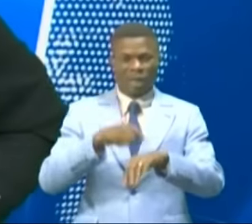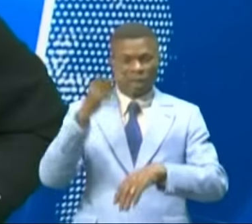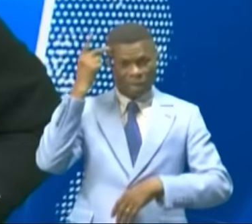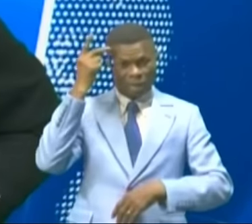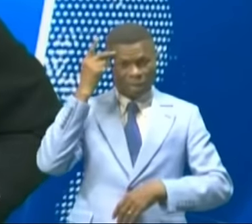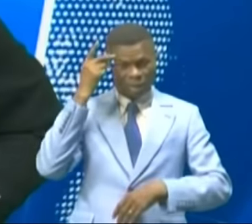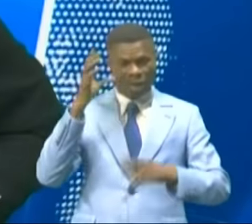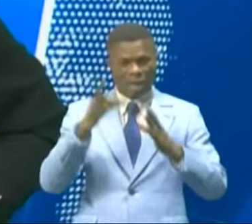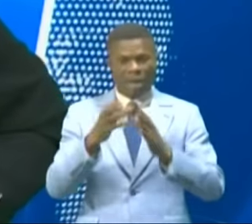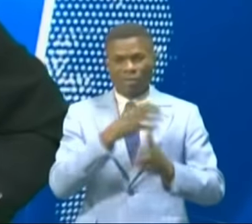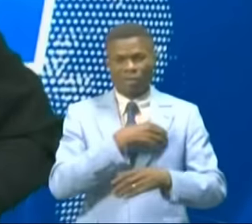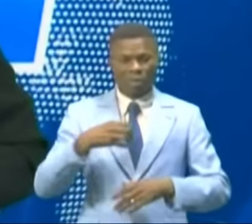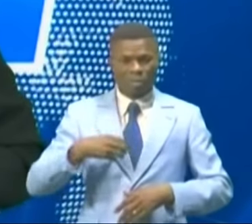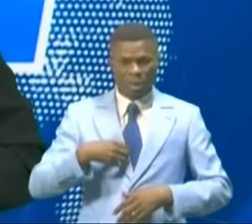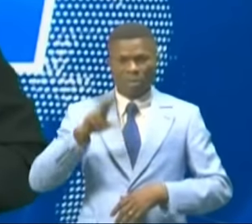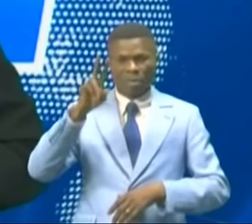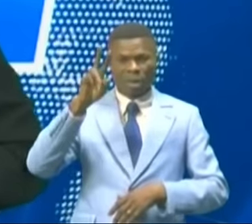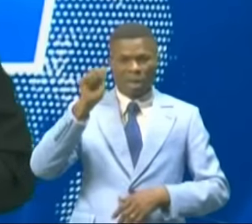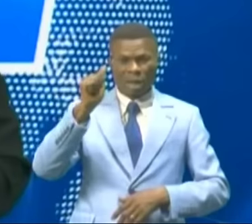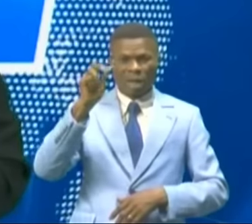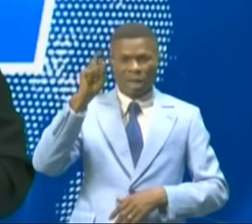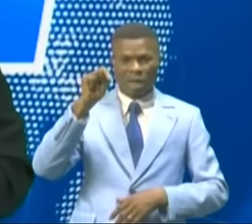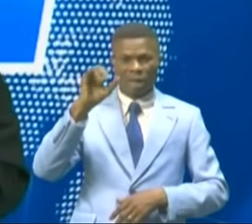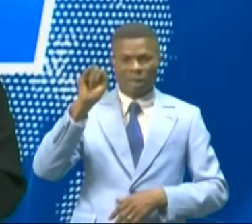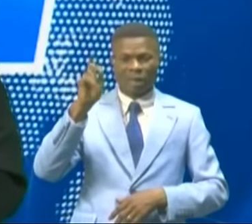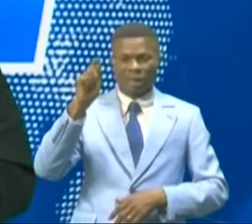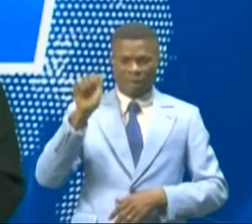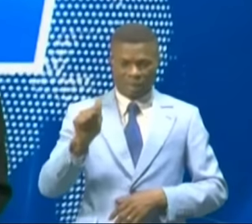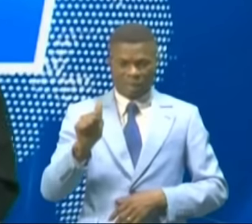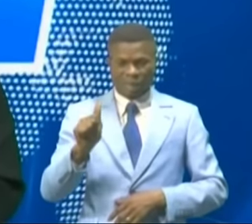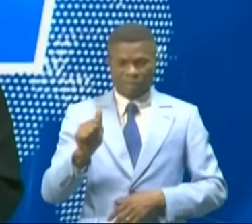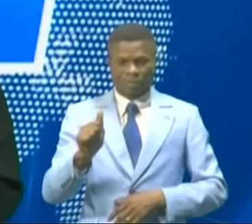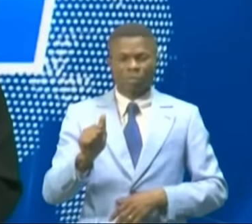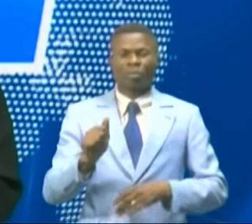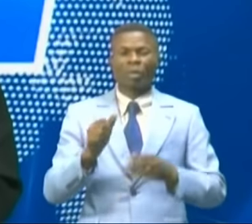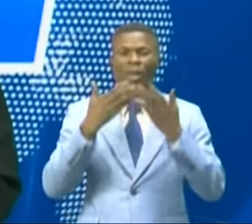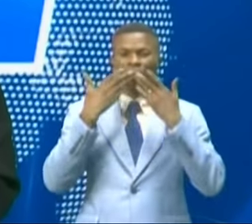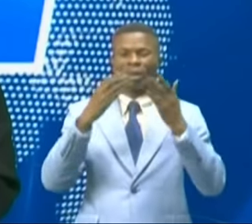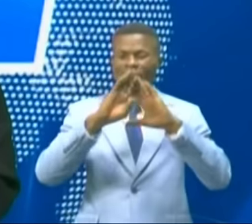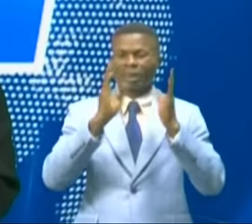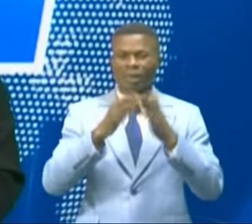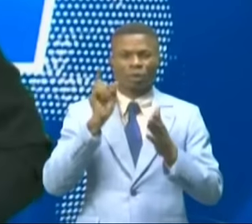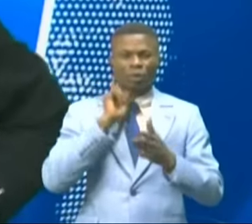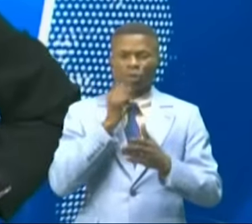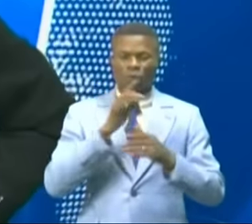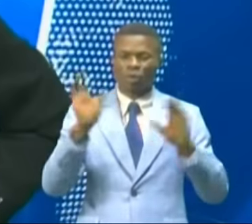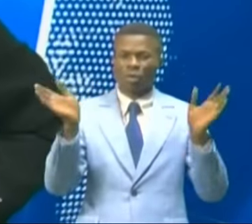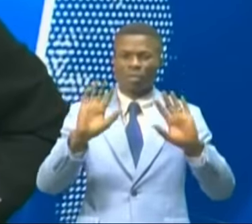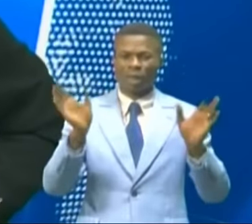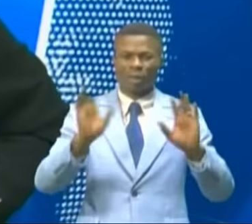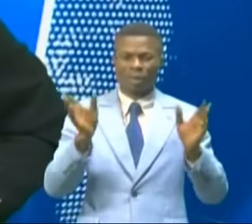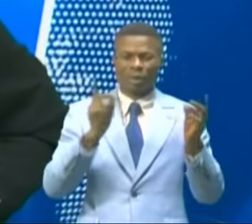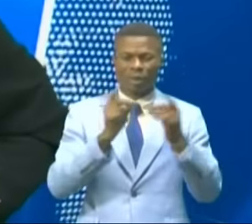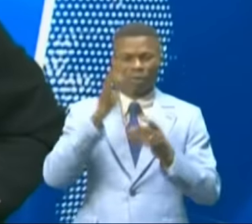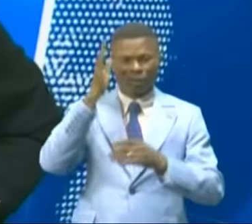Kinshasa, avec dans une présentation d'Anita Luambwa. Excellente suite de programme sur nos antennes. Au revoir.